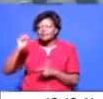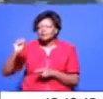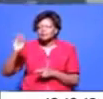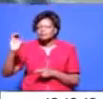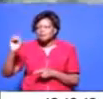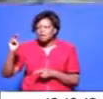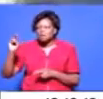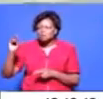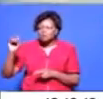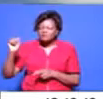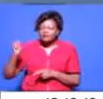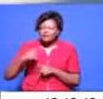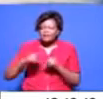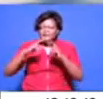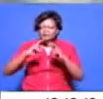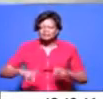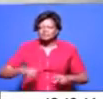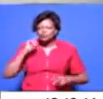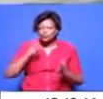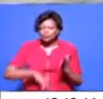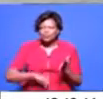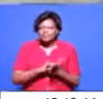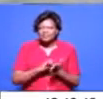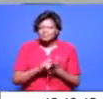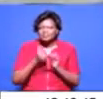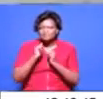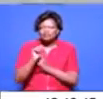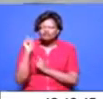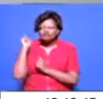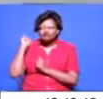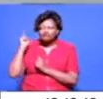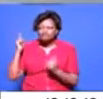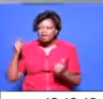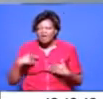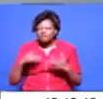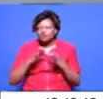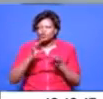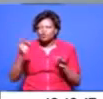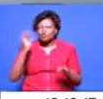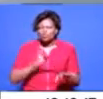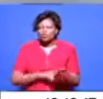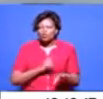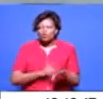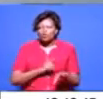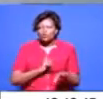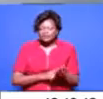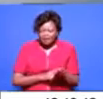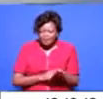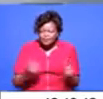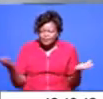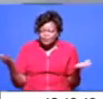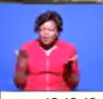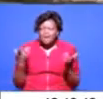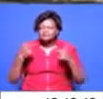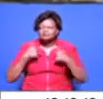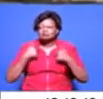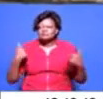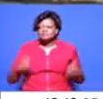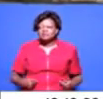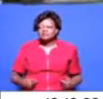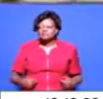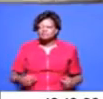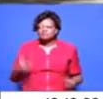mambo ya kale umethibitisha kuwa mchezo huu ulikuwepo kwa miaka mingi katika sehemu kaskazini magharibi mwa China. Hadi